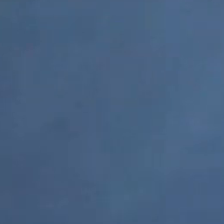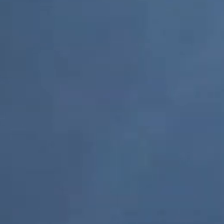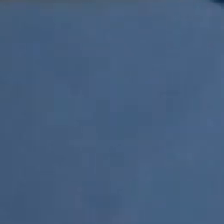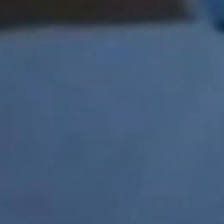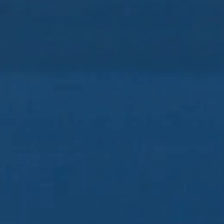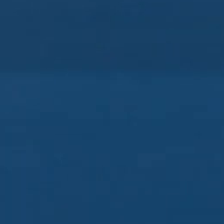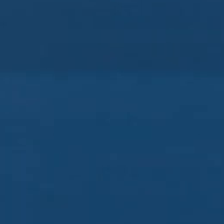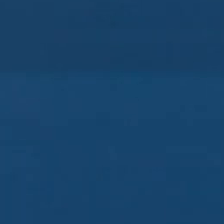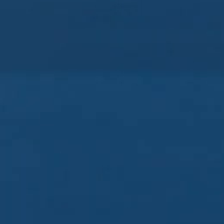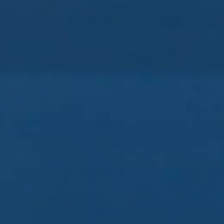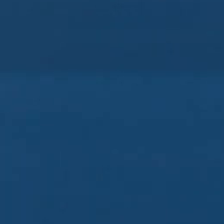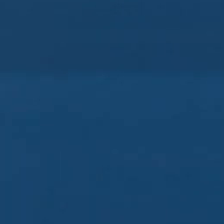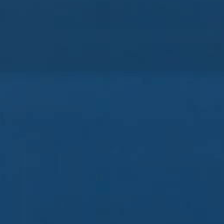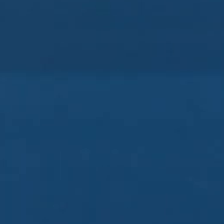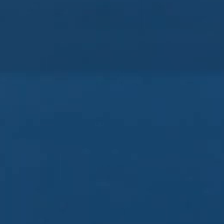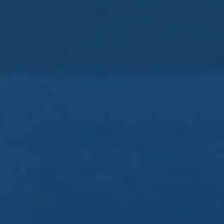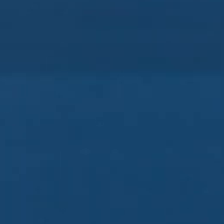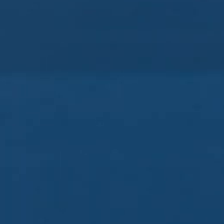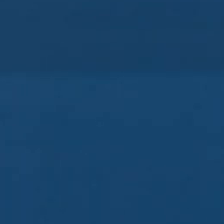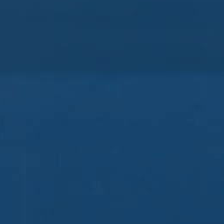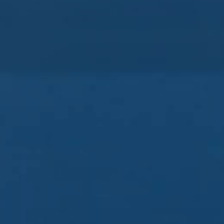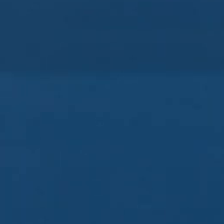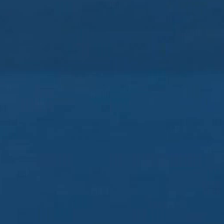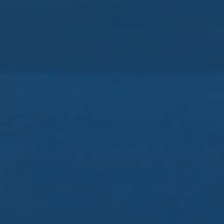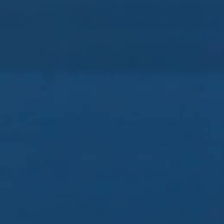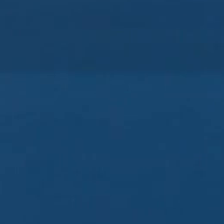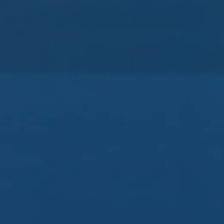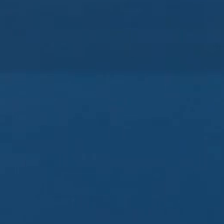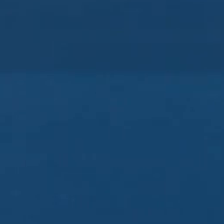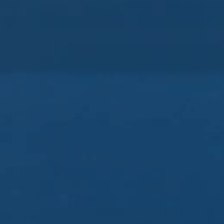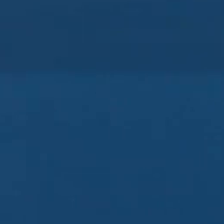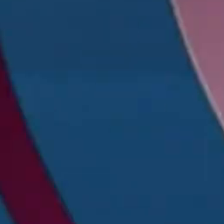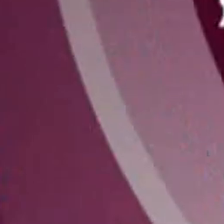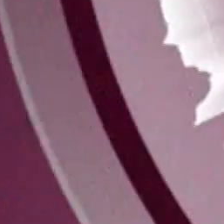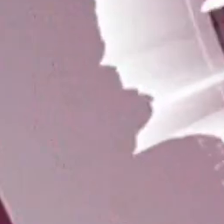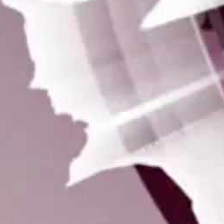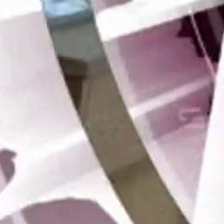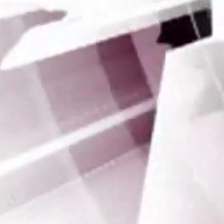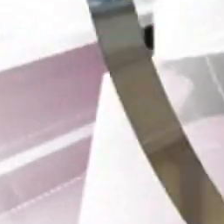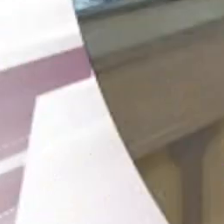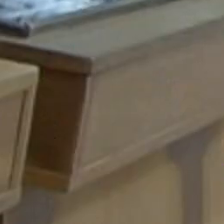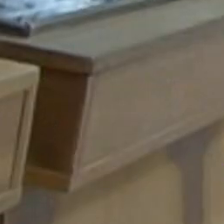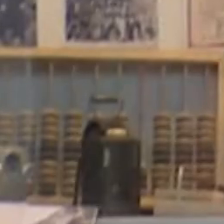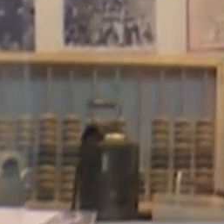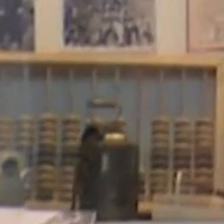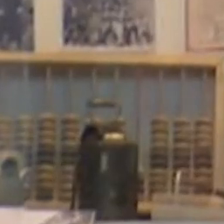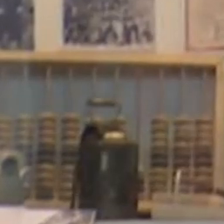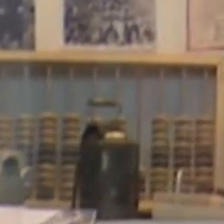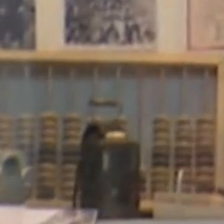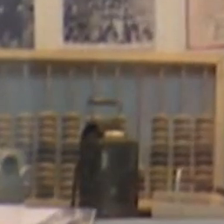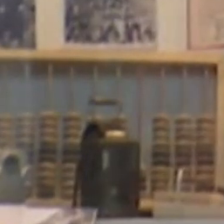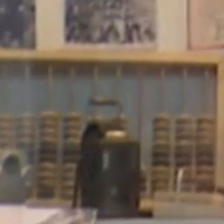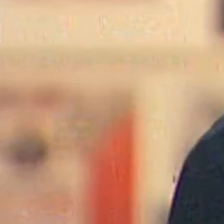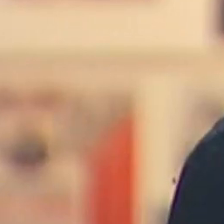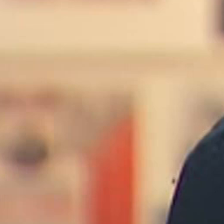спортклуба «Астана»? Сарыбаев на системной основе и несколькими траншами получал взятку. Внучка генерала Панфилова